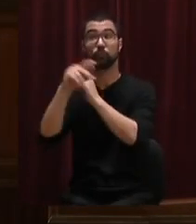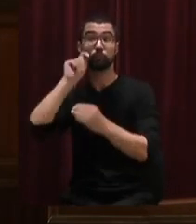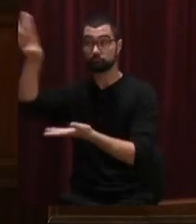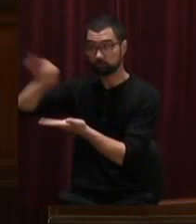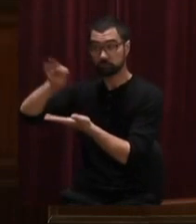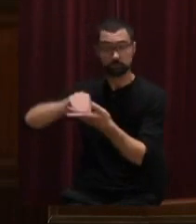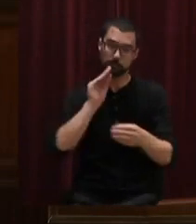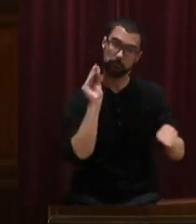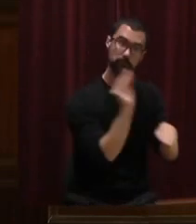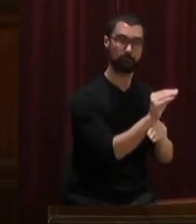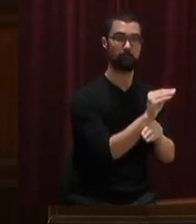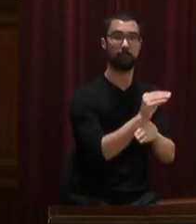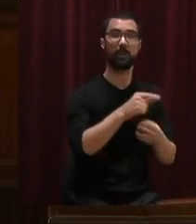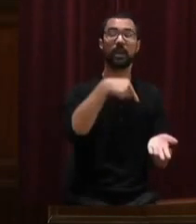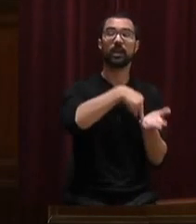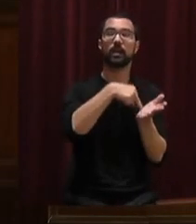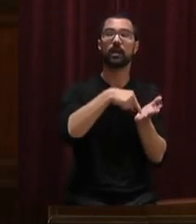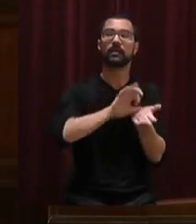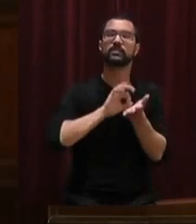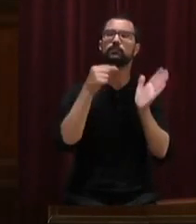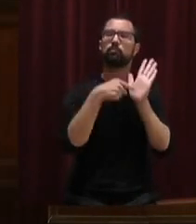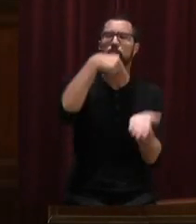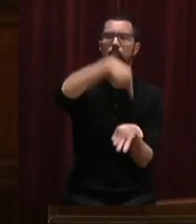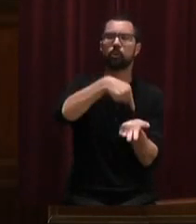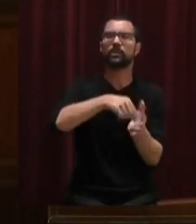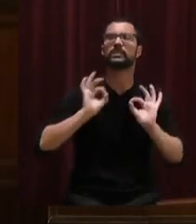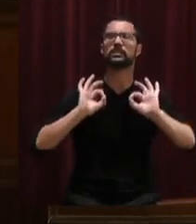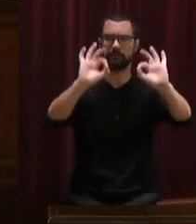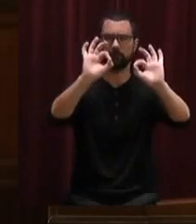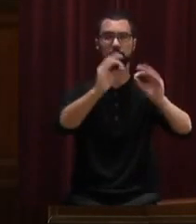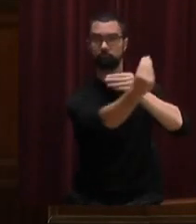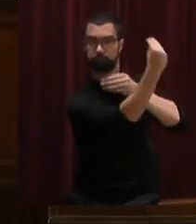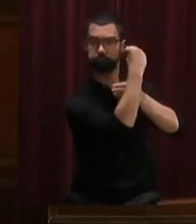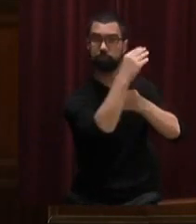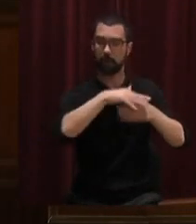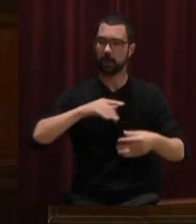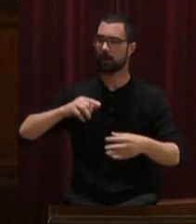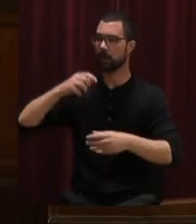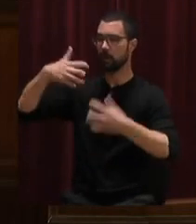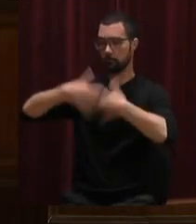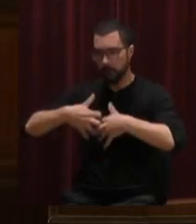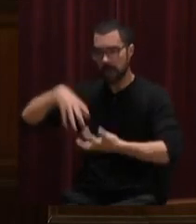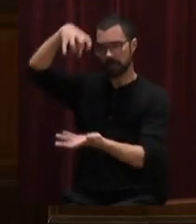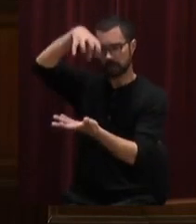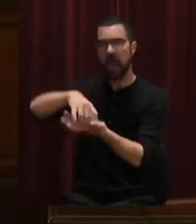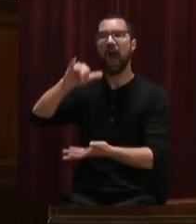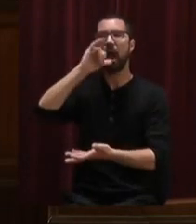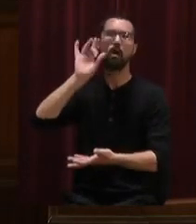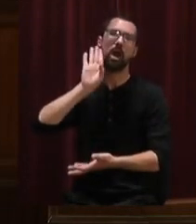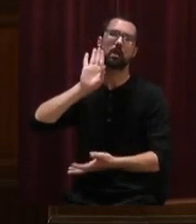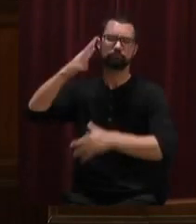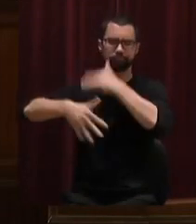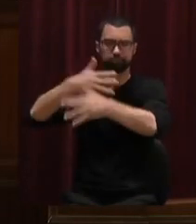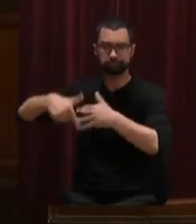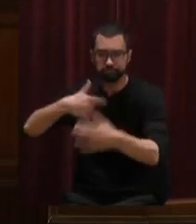especial, signant un conveni amb l'Estat que ens garantirà inversions i ens permetrà millorar les infraestructures de depuració i sanejament, que